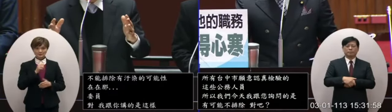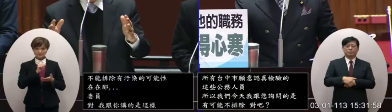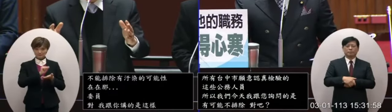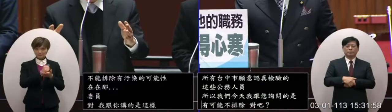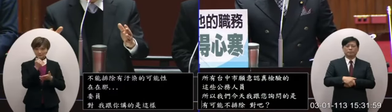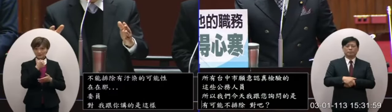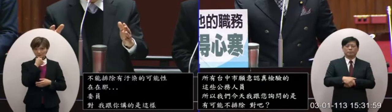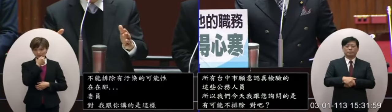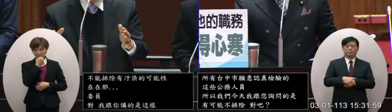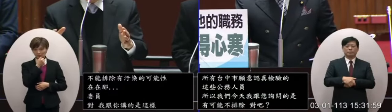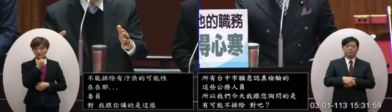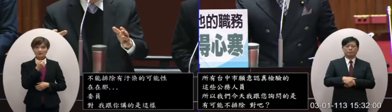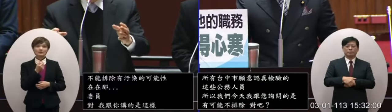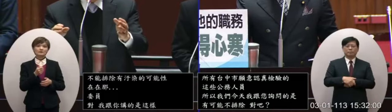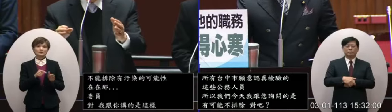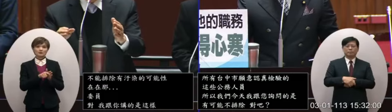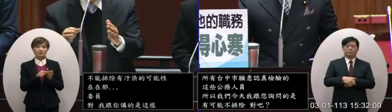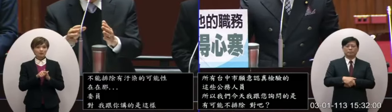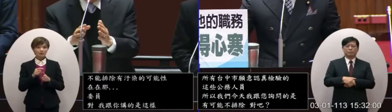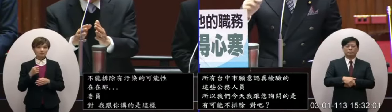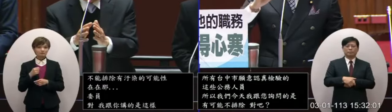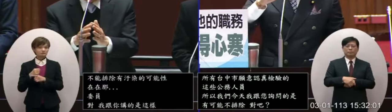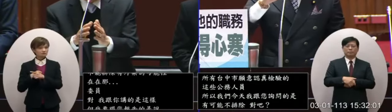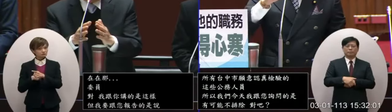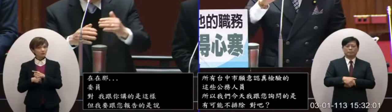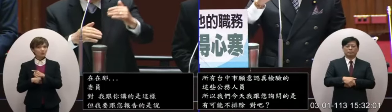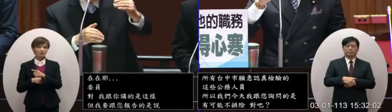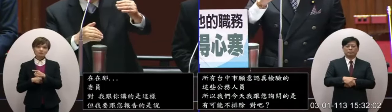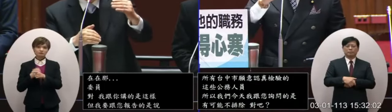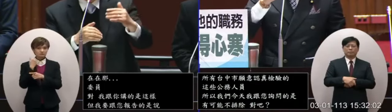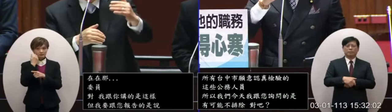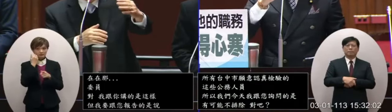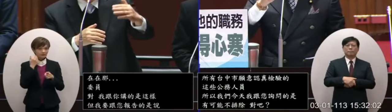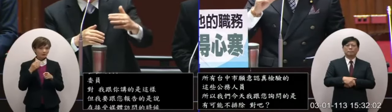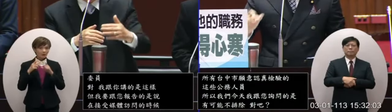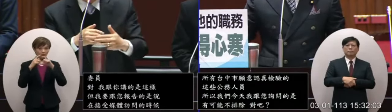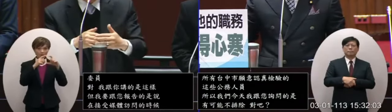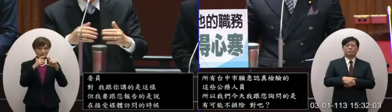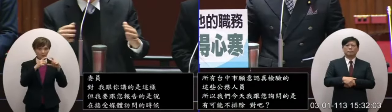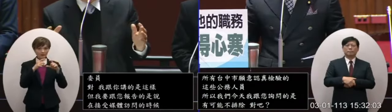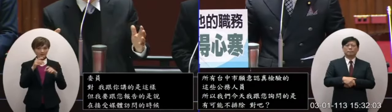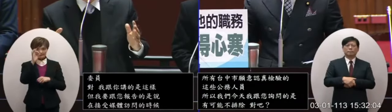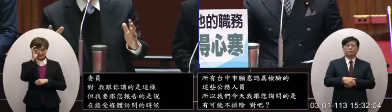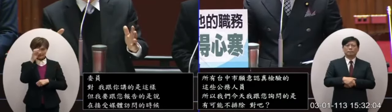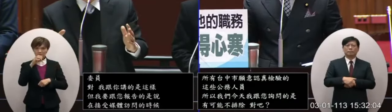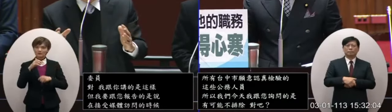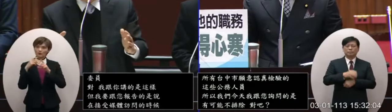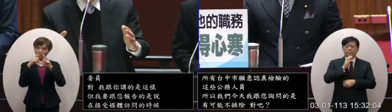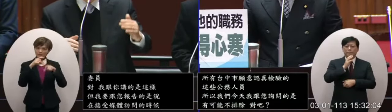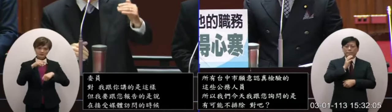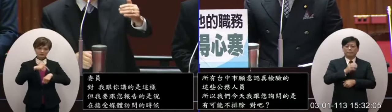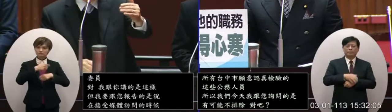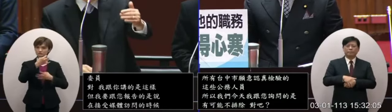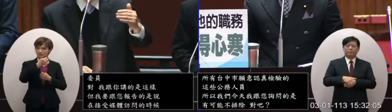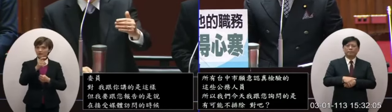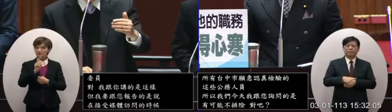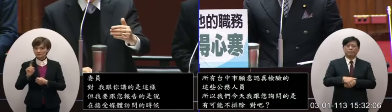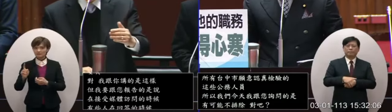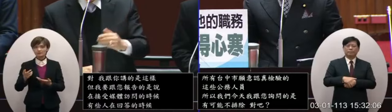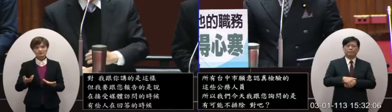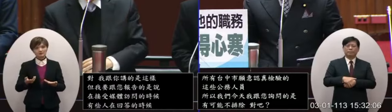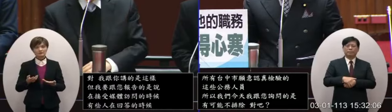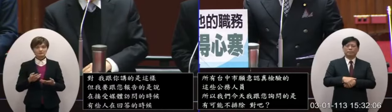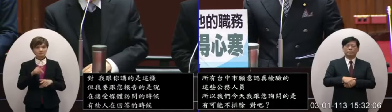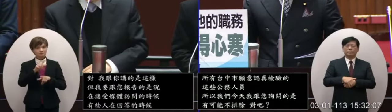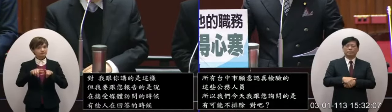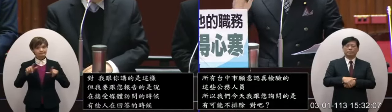有些人在回答的时候呢，那他你要看那个回答的时间啊，等等啊，吼啊，看在哪一个时辰